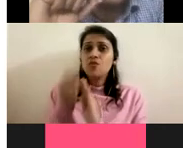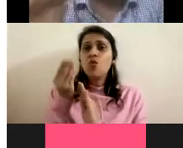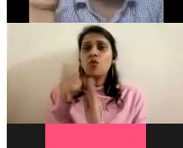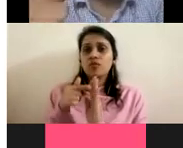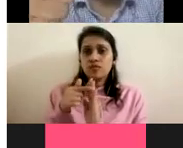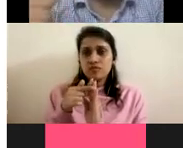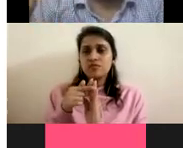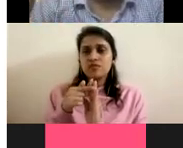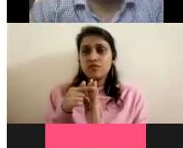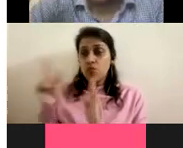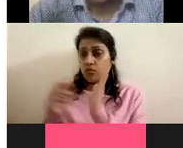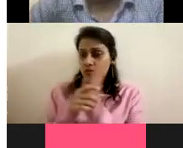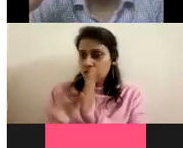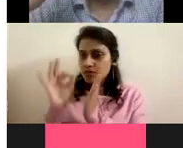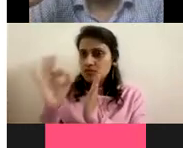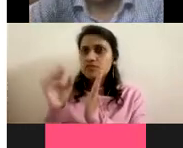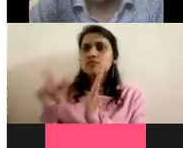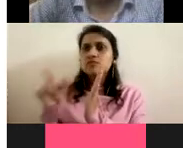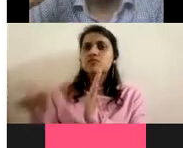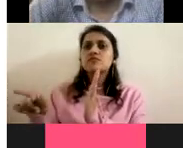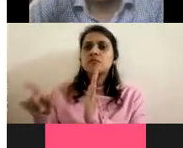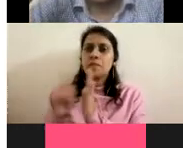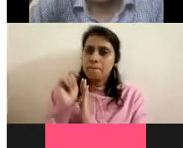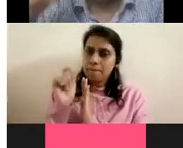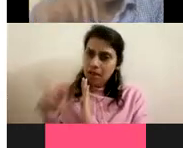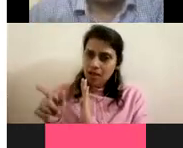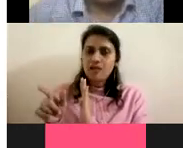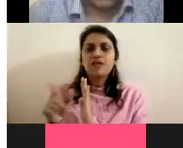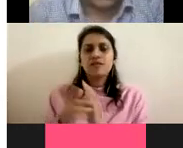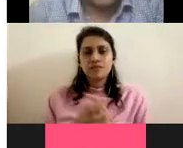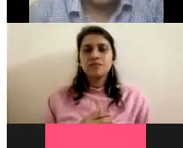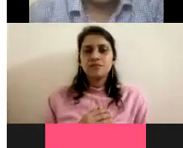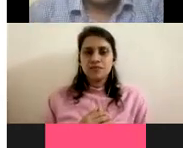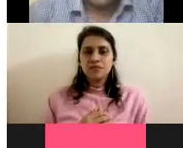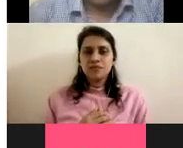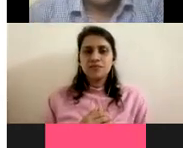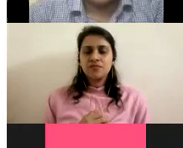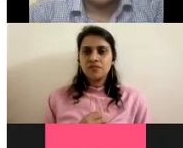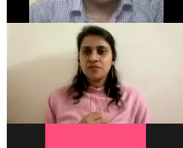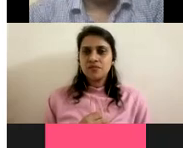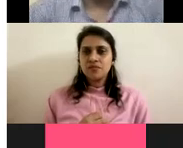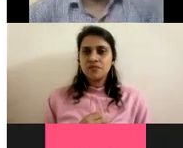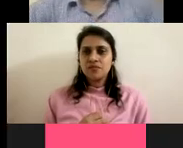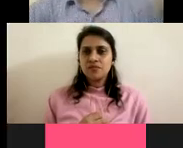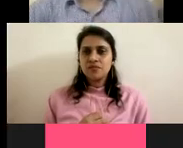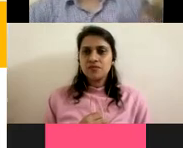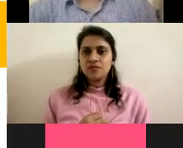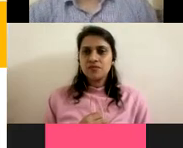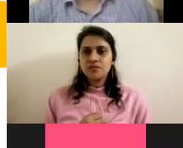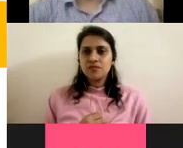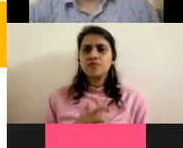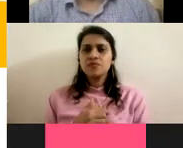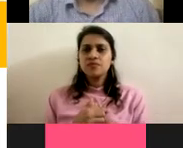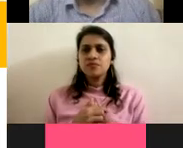द एडिशनल स्किल स्पेशल स्किल दैट इज इट इज एब्सोल्युटली एथिकल एंड फाइन टू डू दैट But like you all said, no